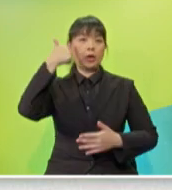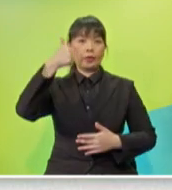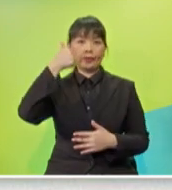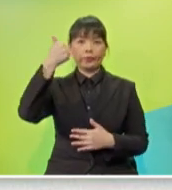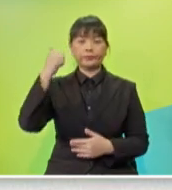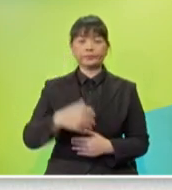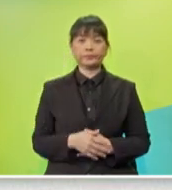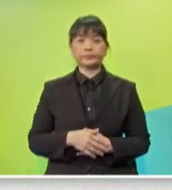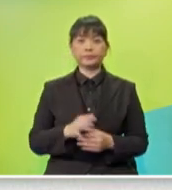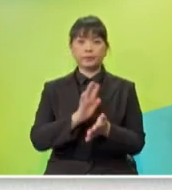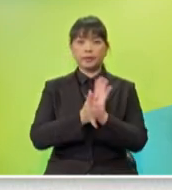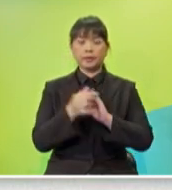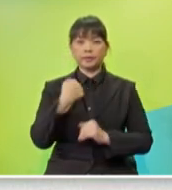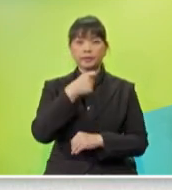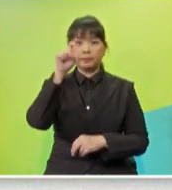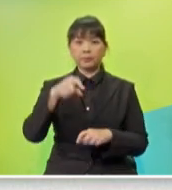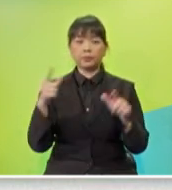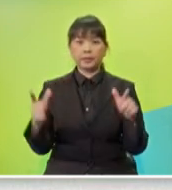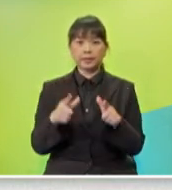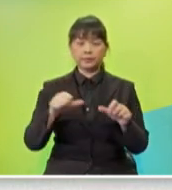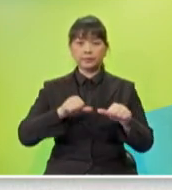kita perlu melakukan